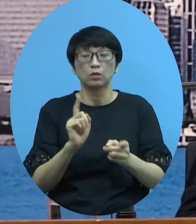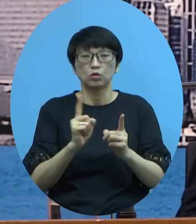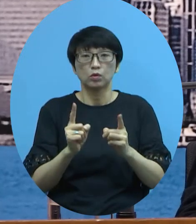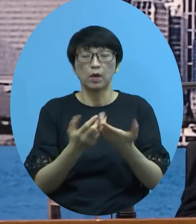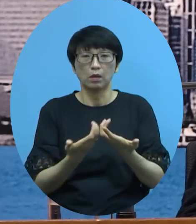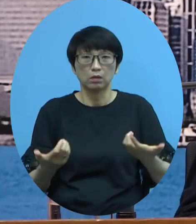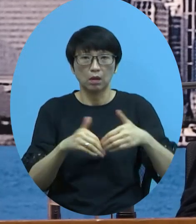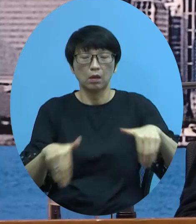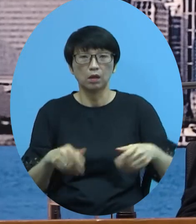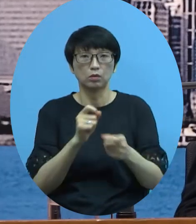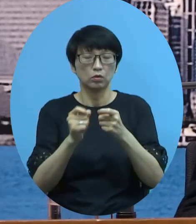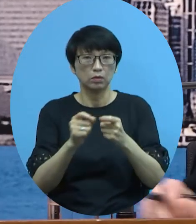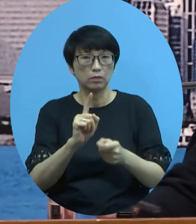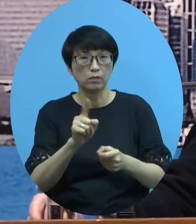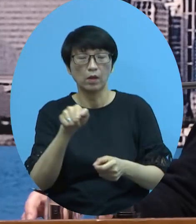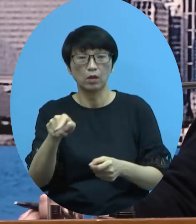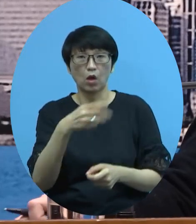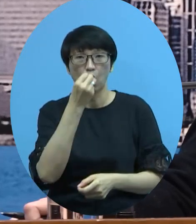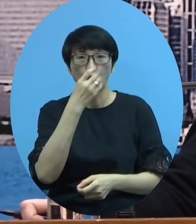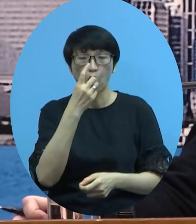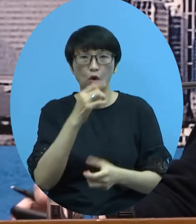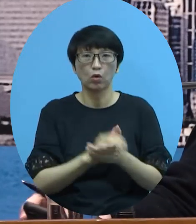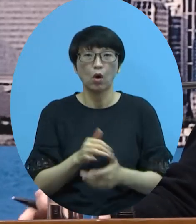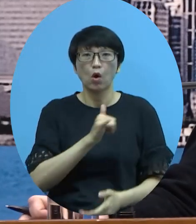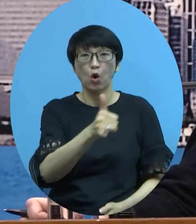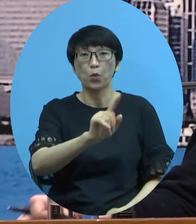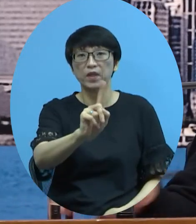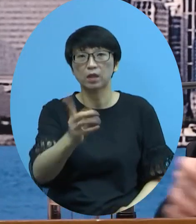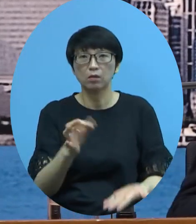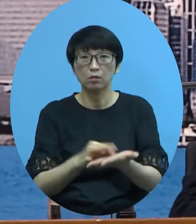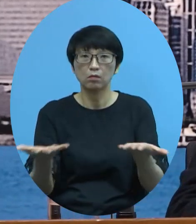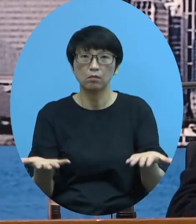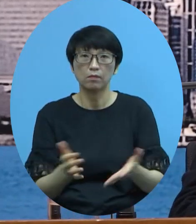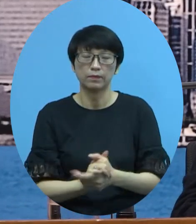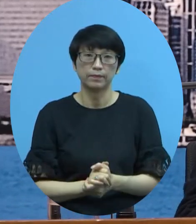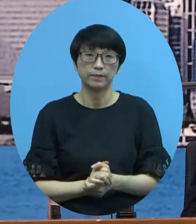少嘅資料，就是、關於佢喺香港嘅行蹤咁樣。